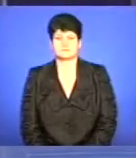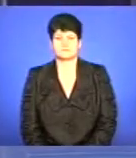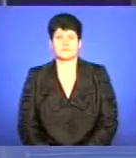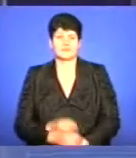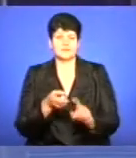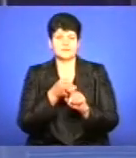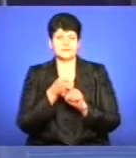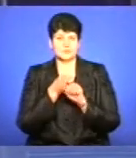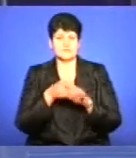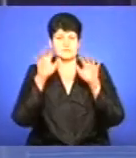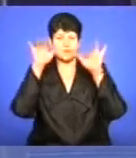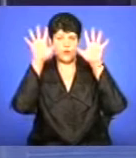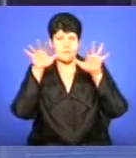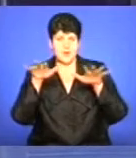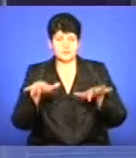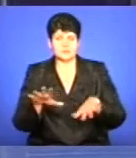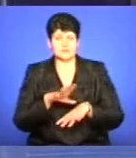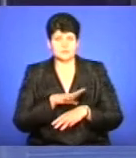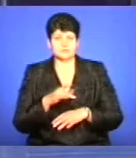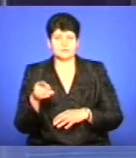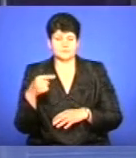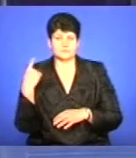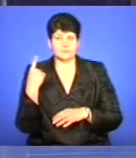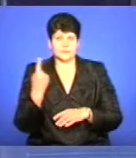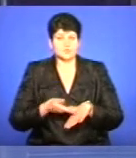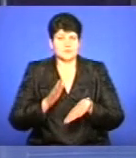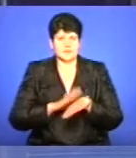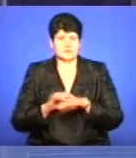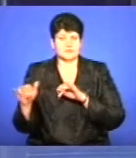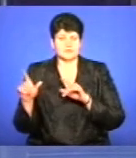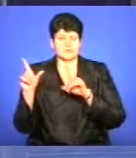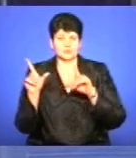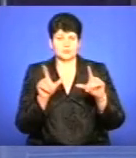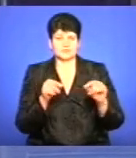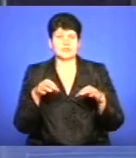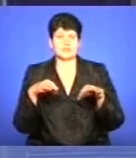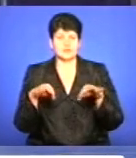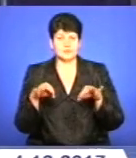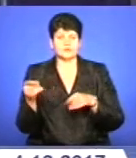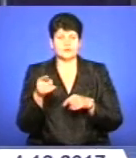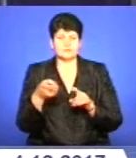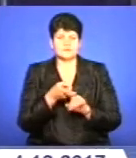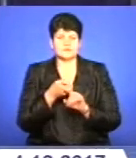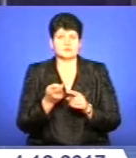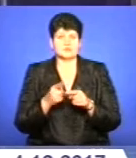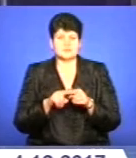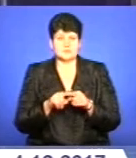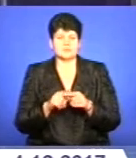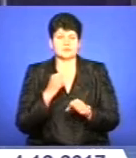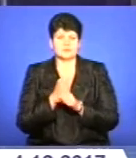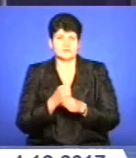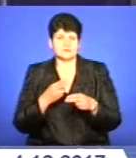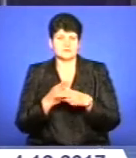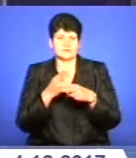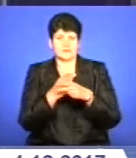Через снігопади, які пройшли на вихідних, на Тернопільщині ускладнився рух транспорту. У Тернополі через сніг та ожеледицю утворилися затори на